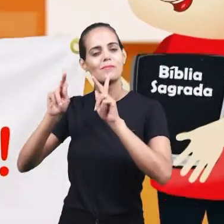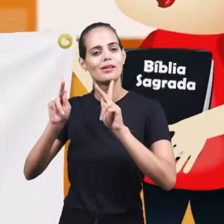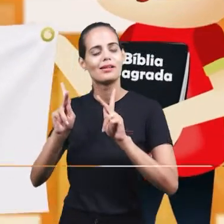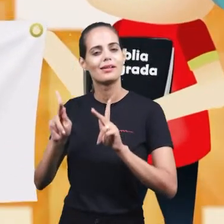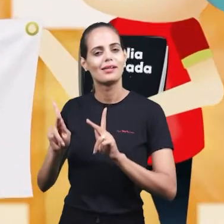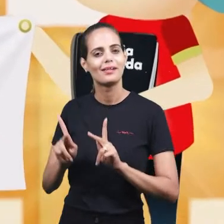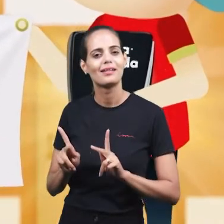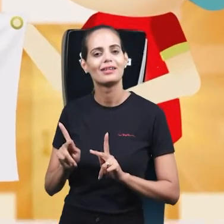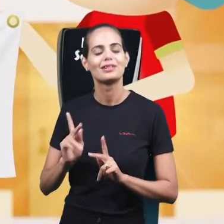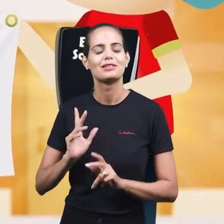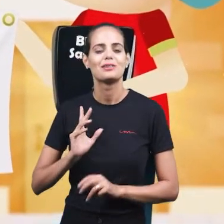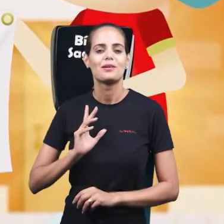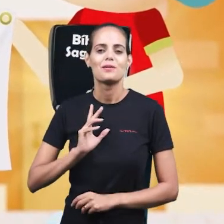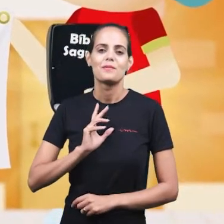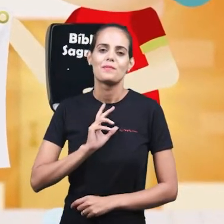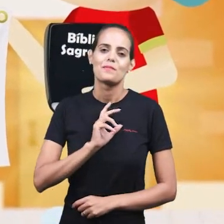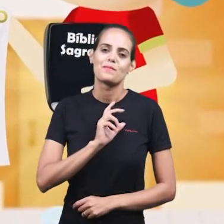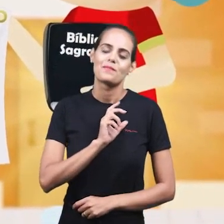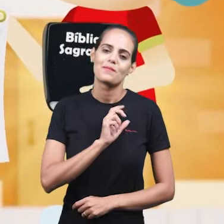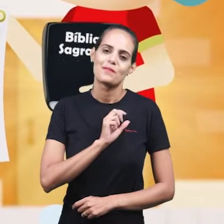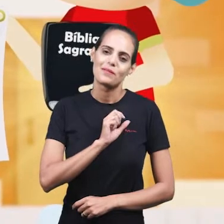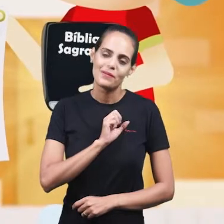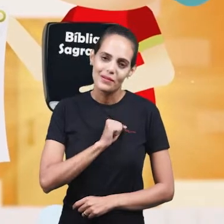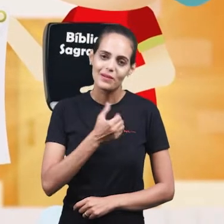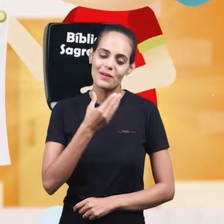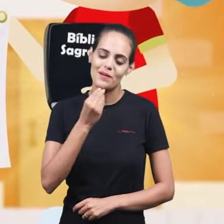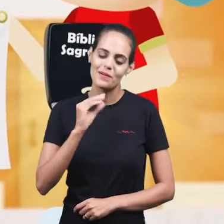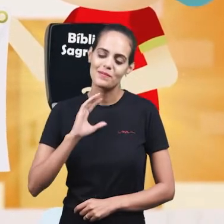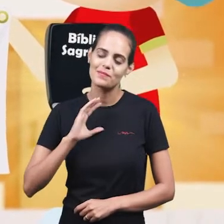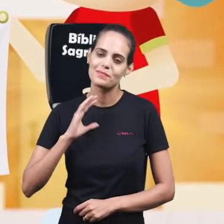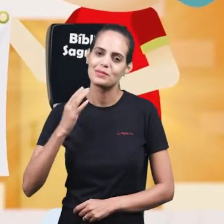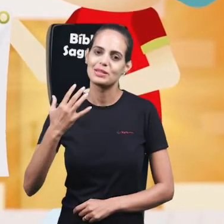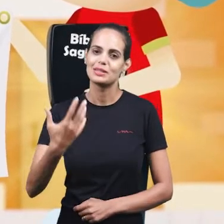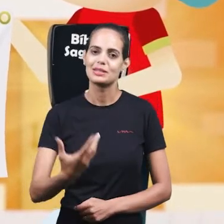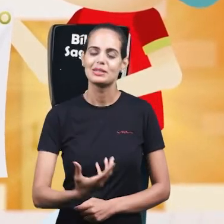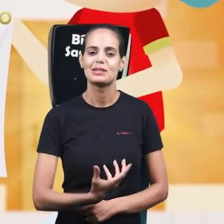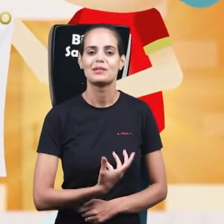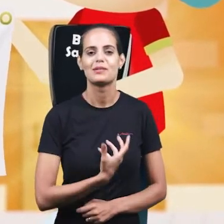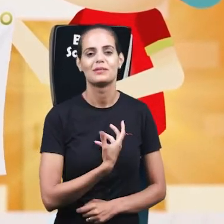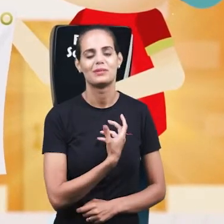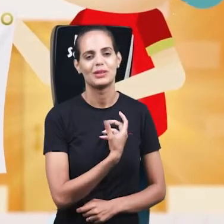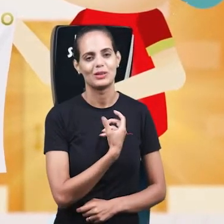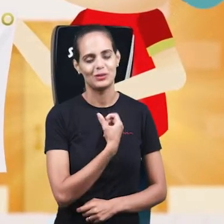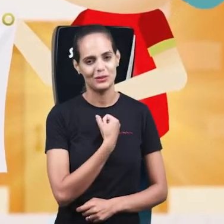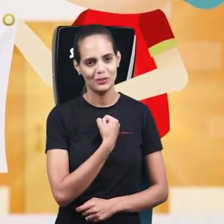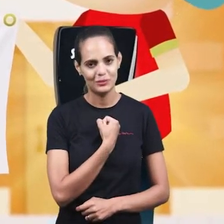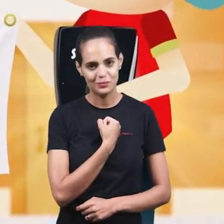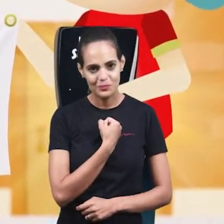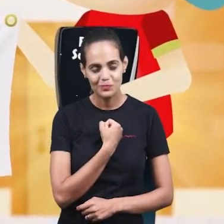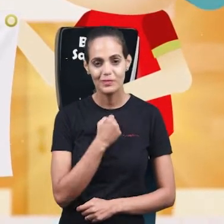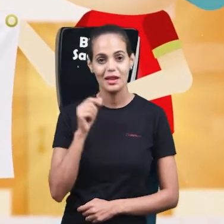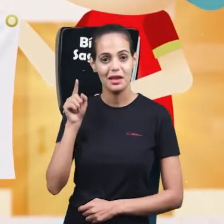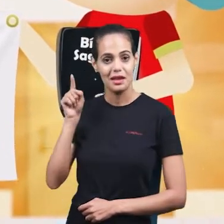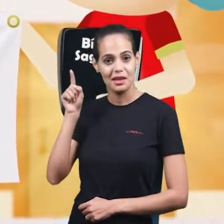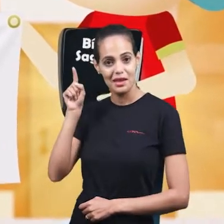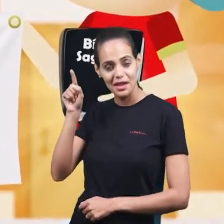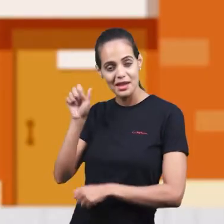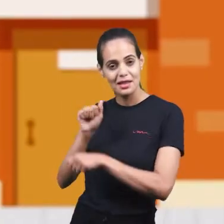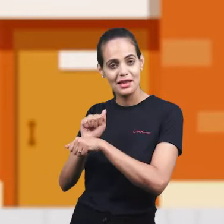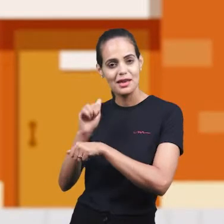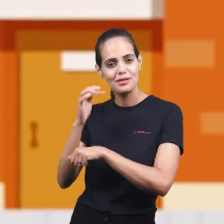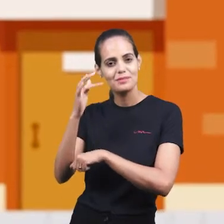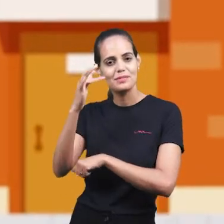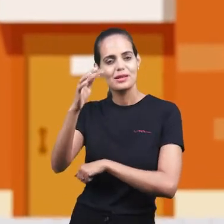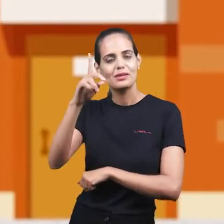Верный Бог, Он наш мир, Он любовь, Спаситель и Господь.